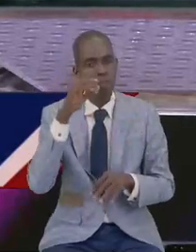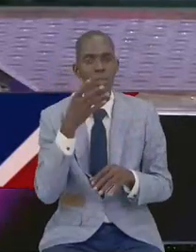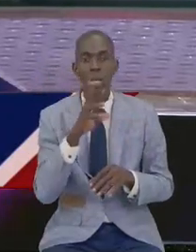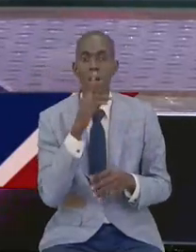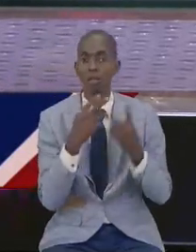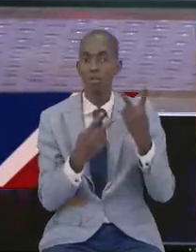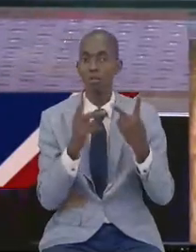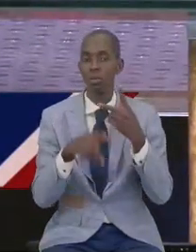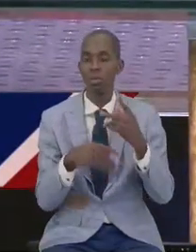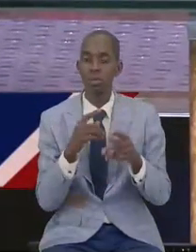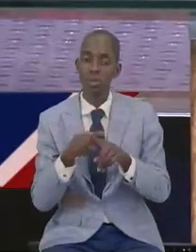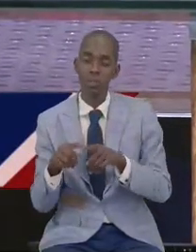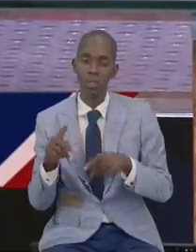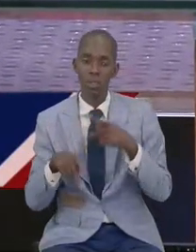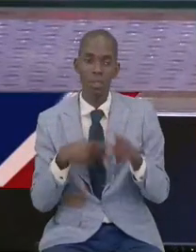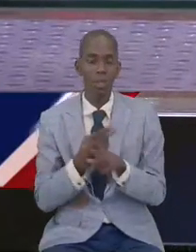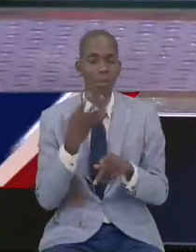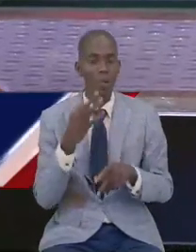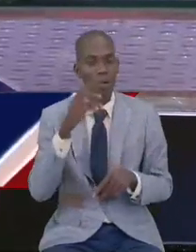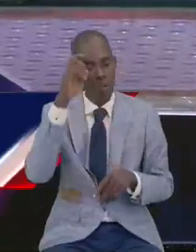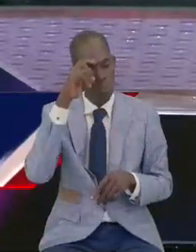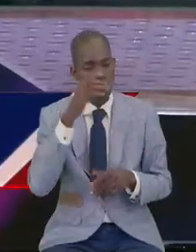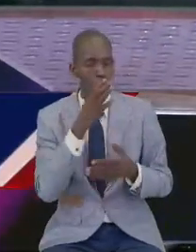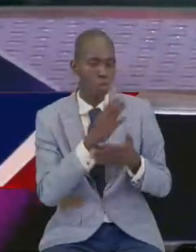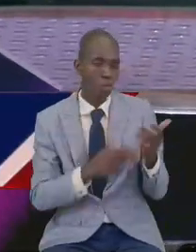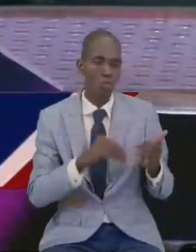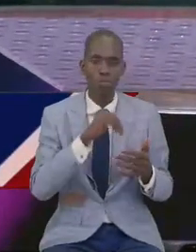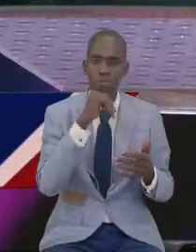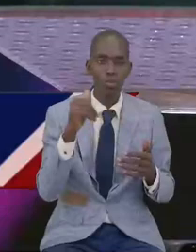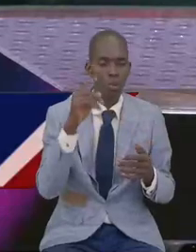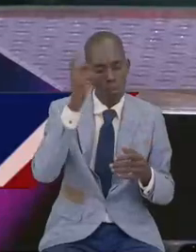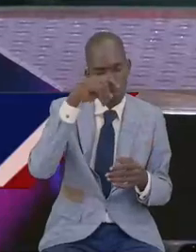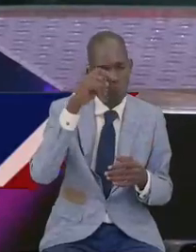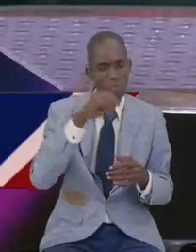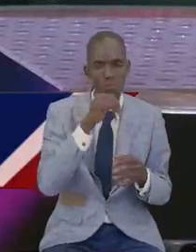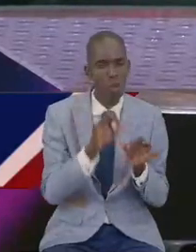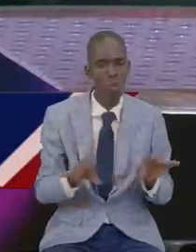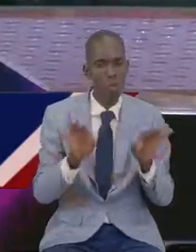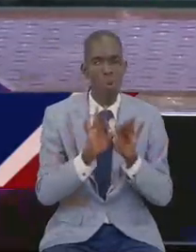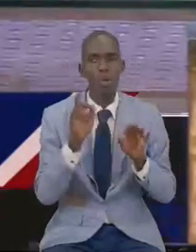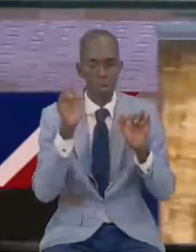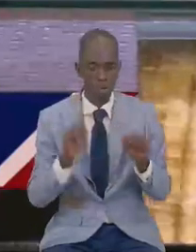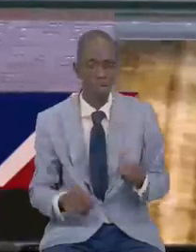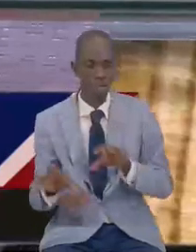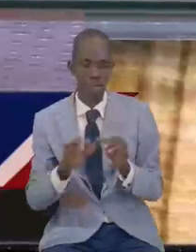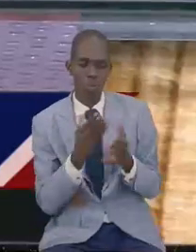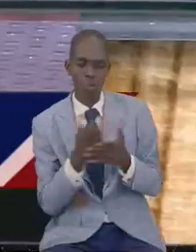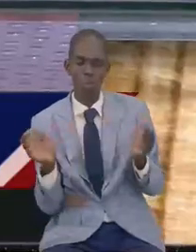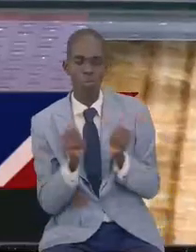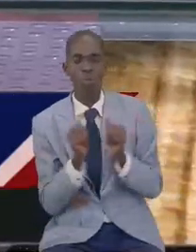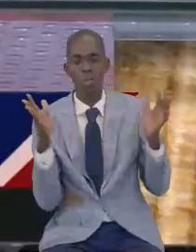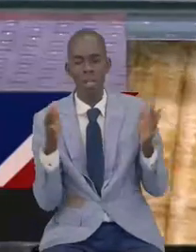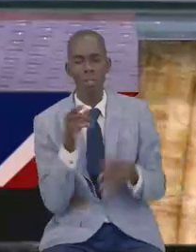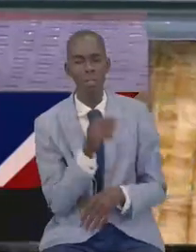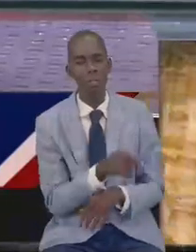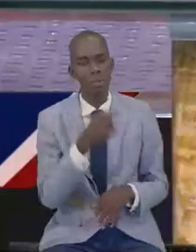une sagesse qui n'est pas essentielle. On peut mettre cela de côté. On n'en a même pas besoin. Parce que